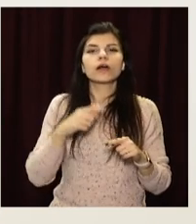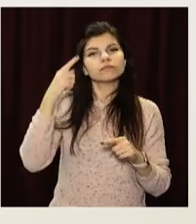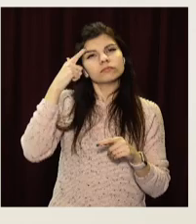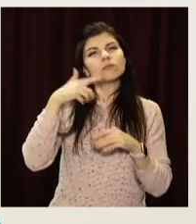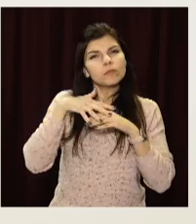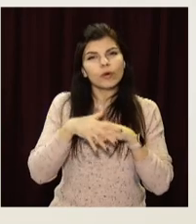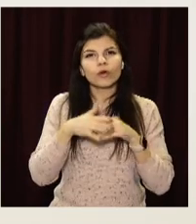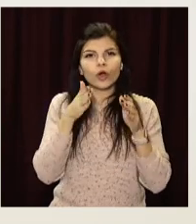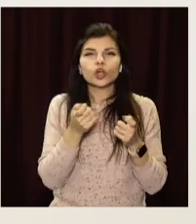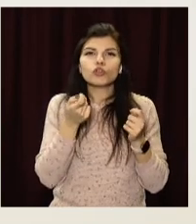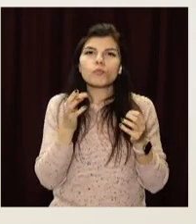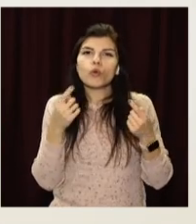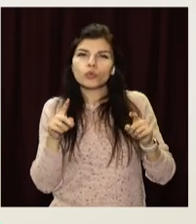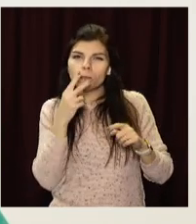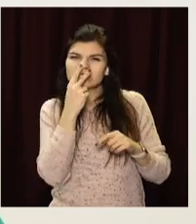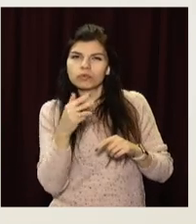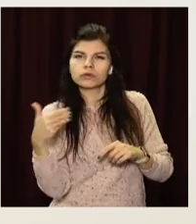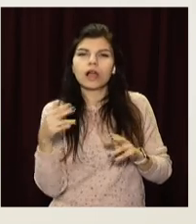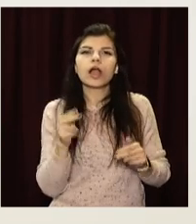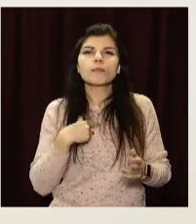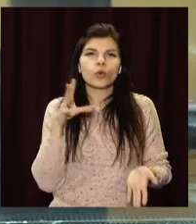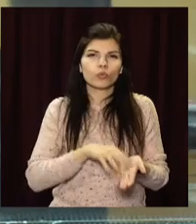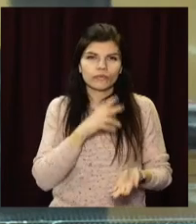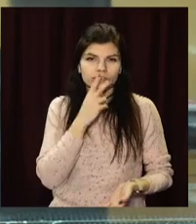цих постатей дещо інакше, ніж ми звикли їх бачити.